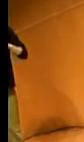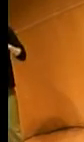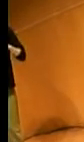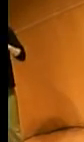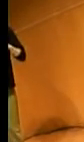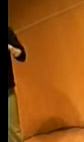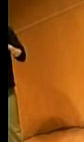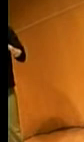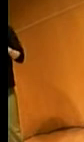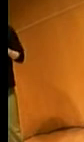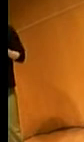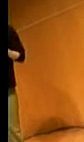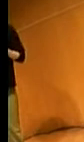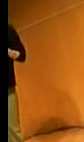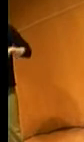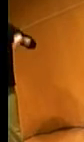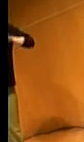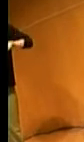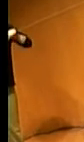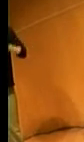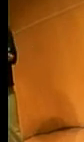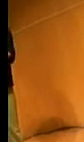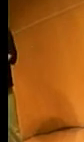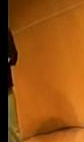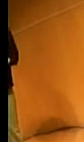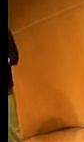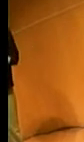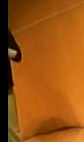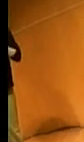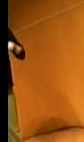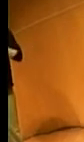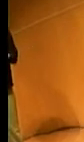région lyonnaise et les professeurs sont très demandeurs,